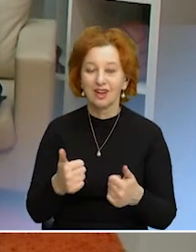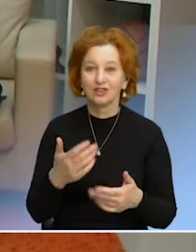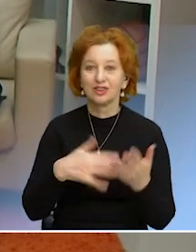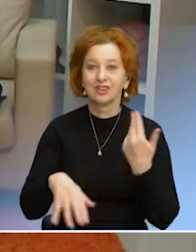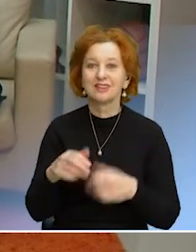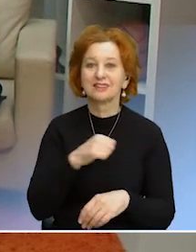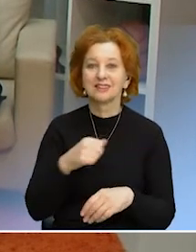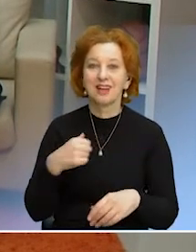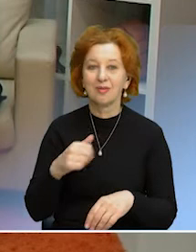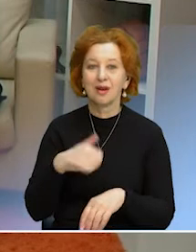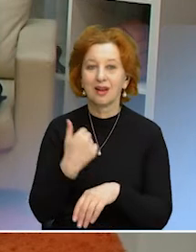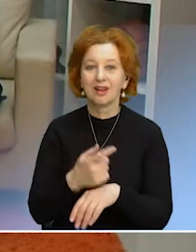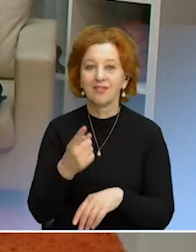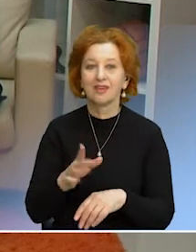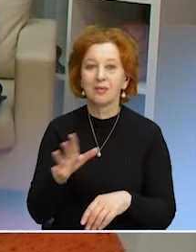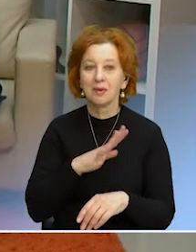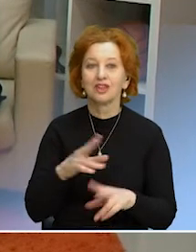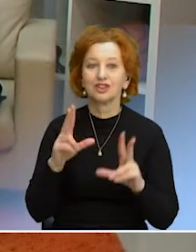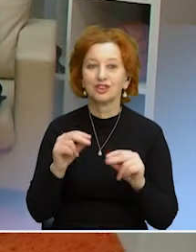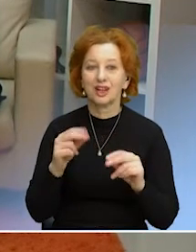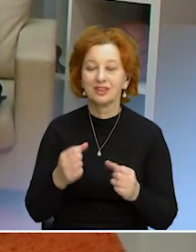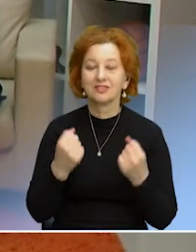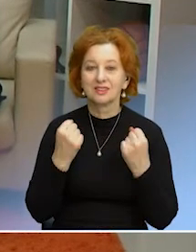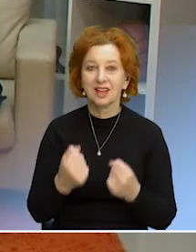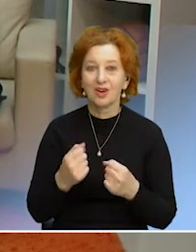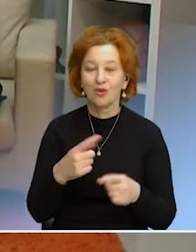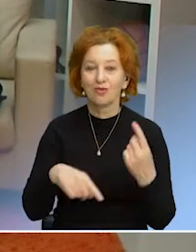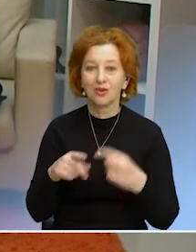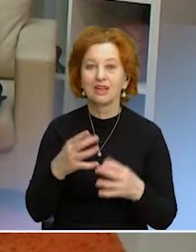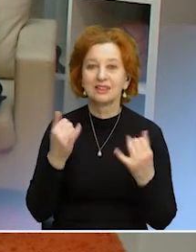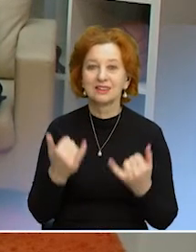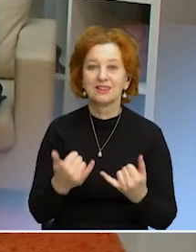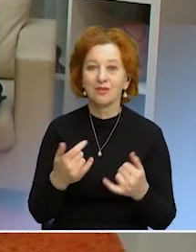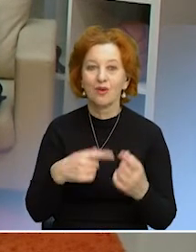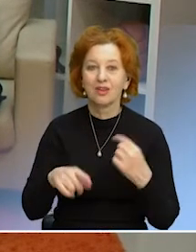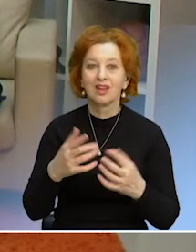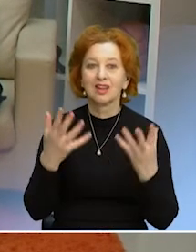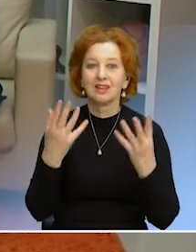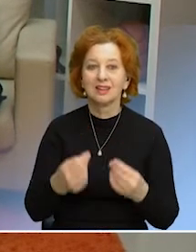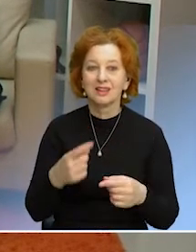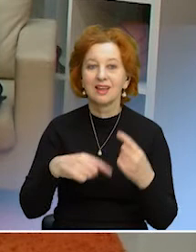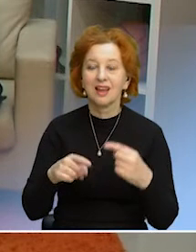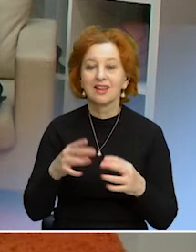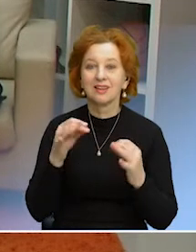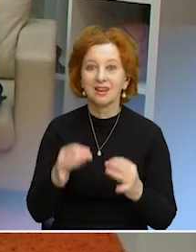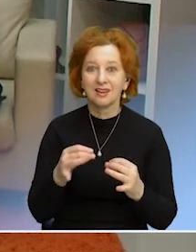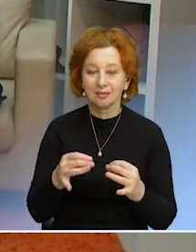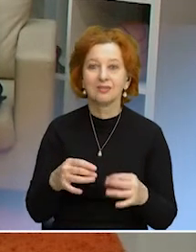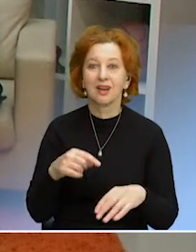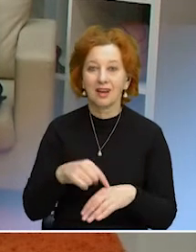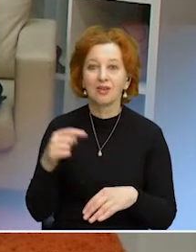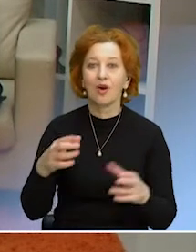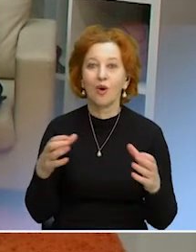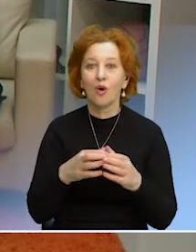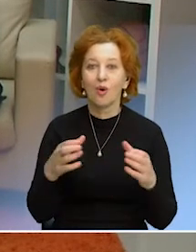чтобы самое главное, вы были счастливы и здоровы. Ну, вы знаете, вот сегодня такой день, вот как-то вот мы с утра с